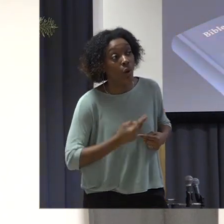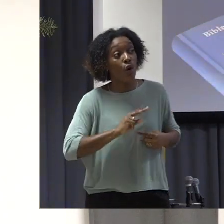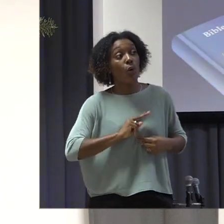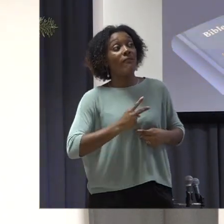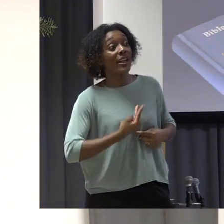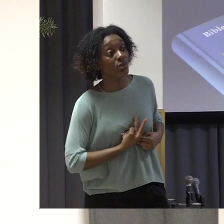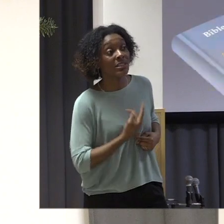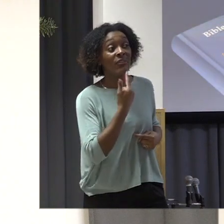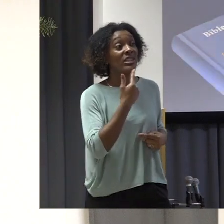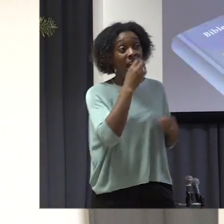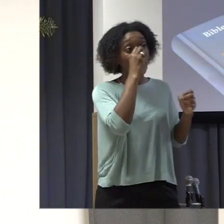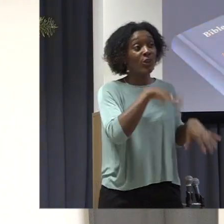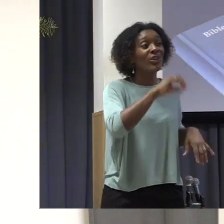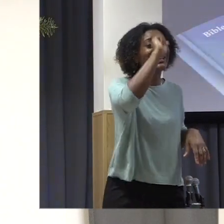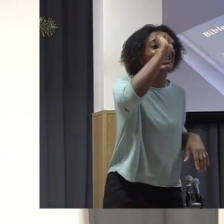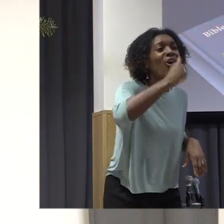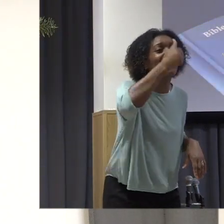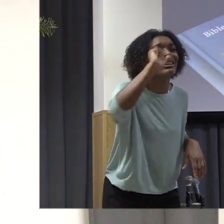en abandonnant les idoles